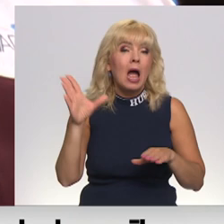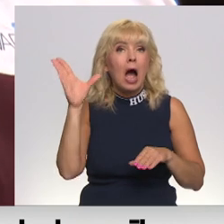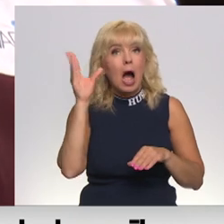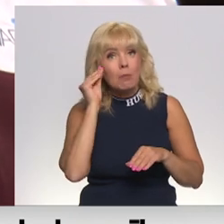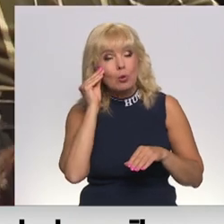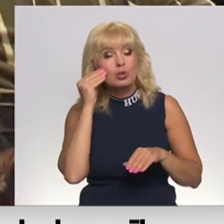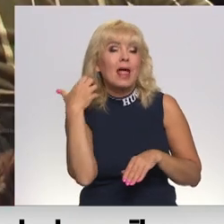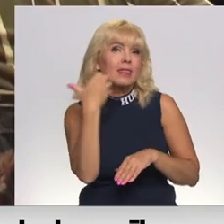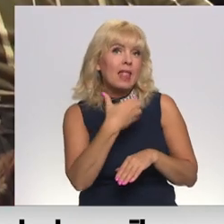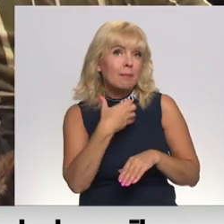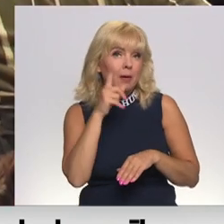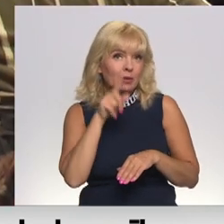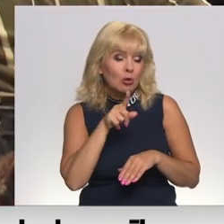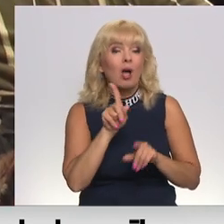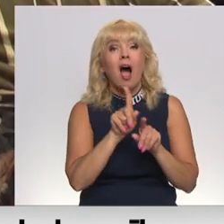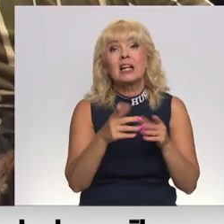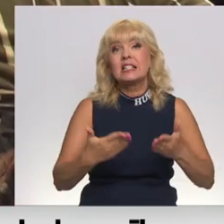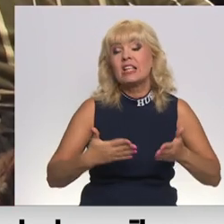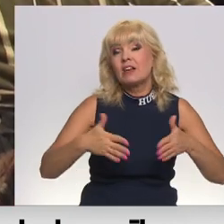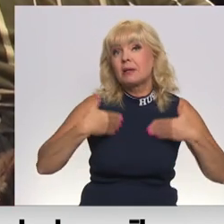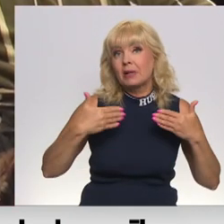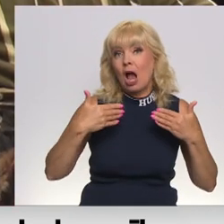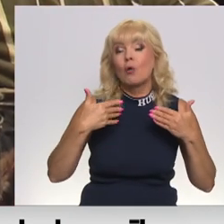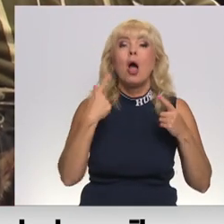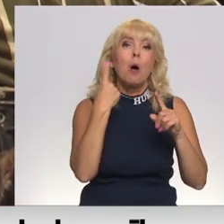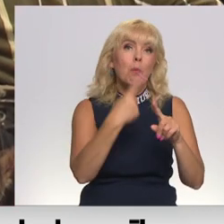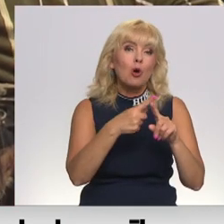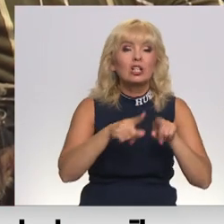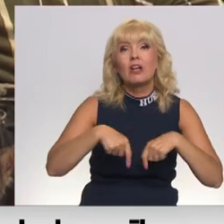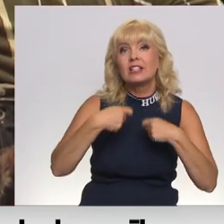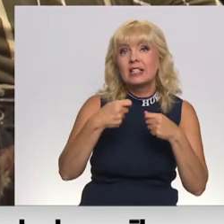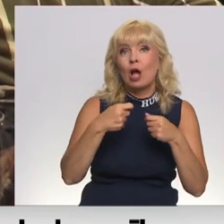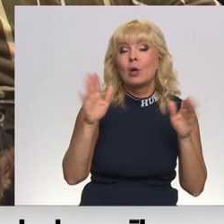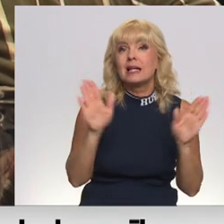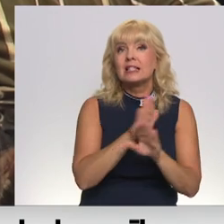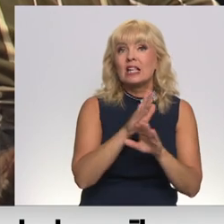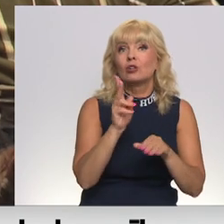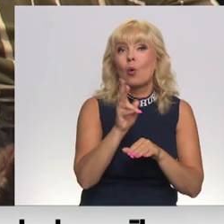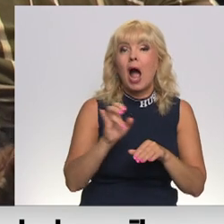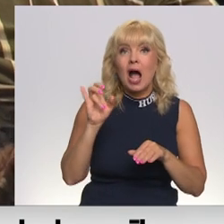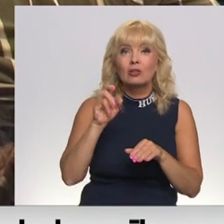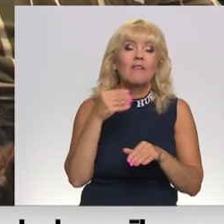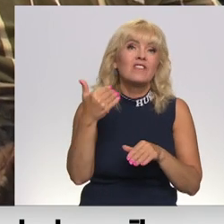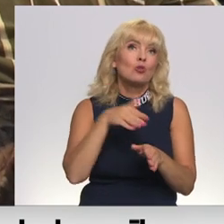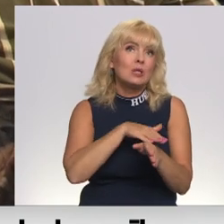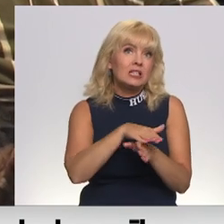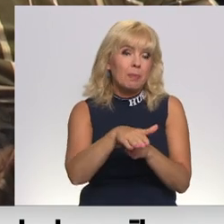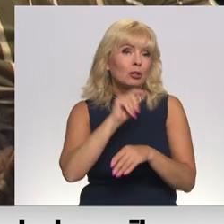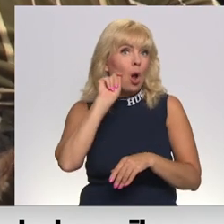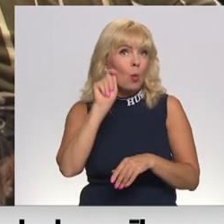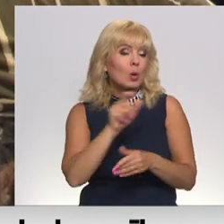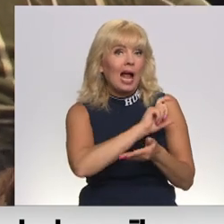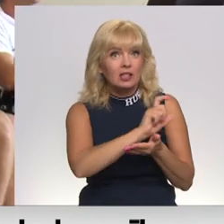nepieciešamās iemaņas, bet arī dzīves prieku. Krietnu optimismu devu sniedz arī dziedātājs Katrīnas Gupalo izpildītās